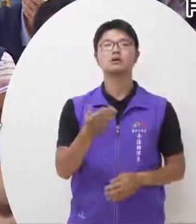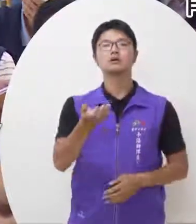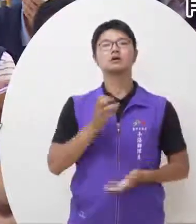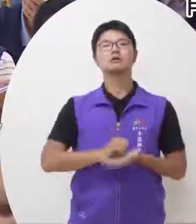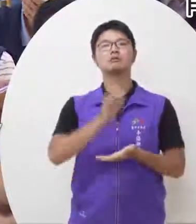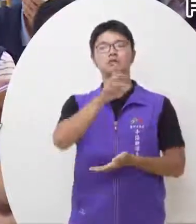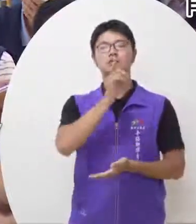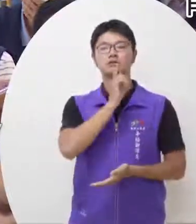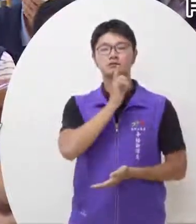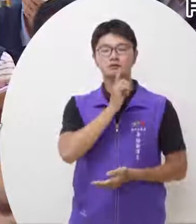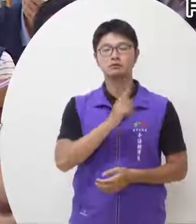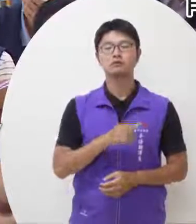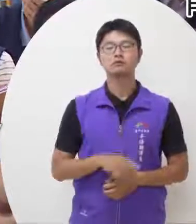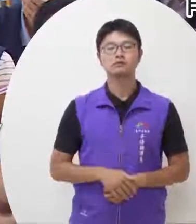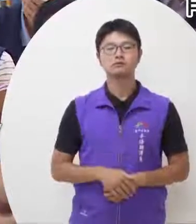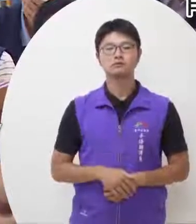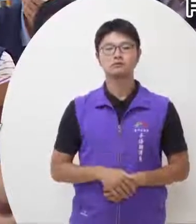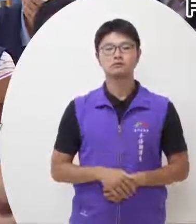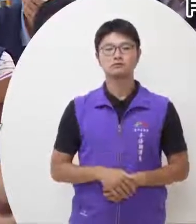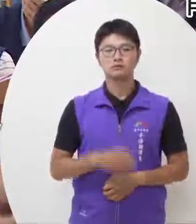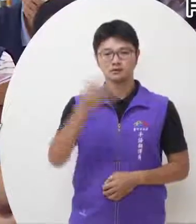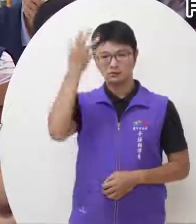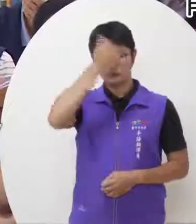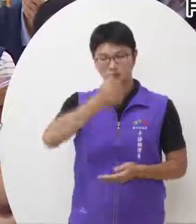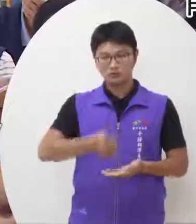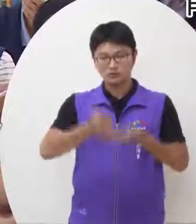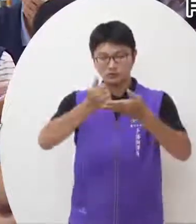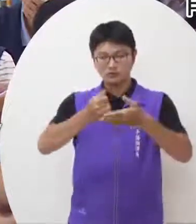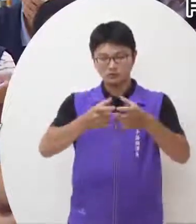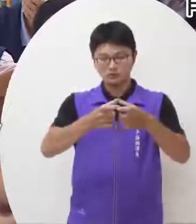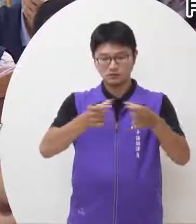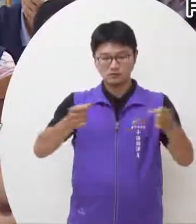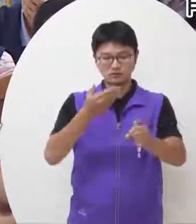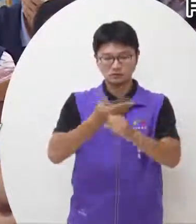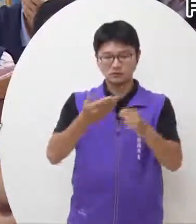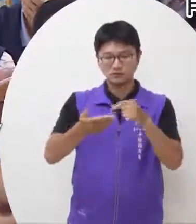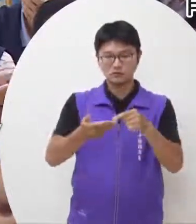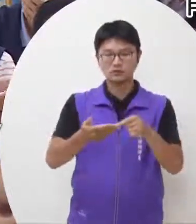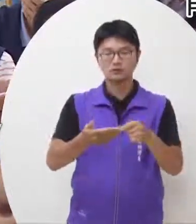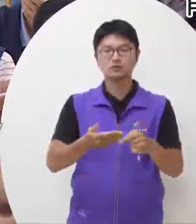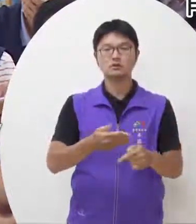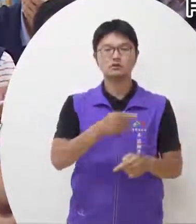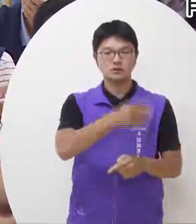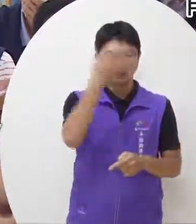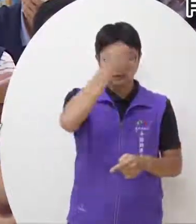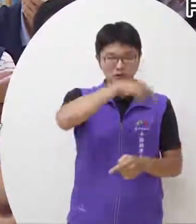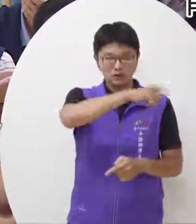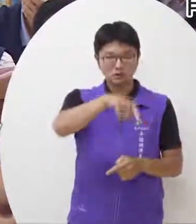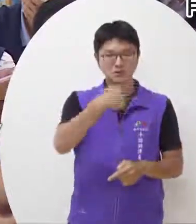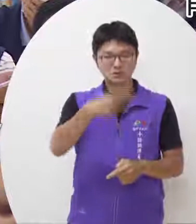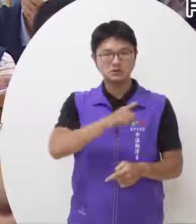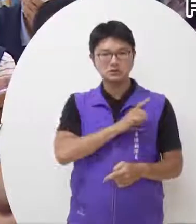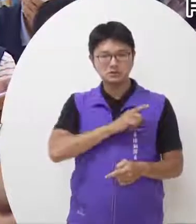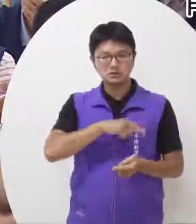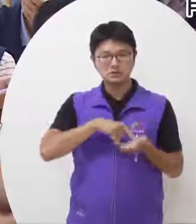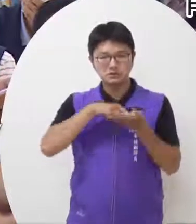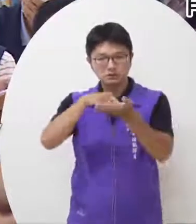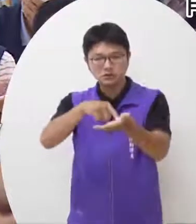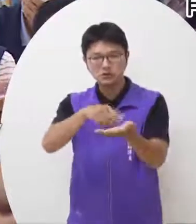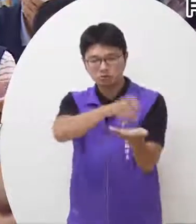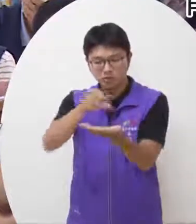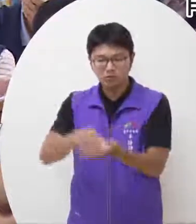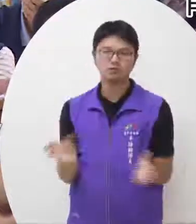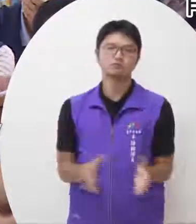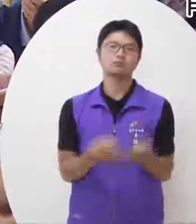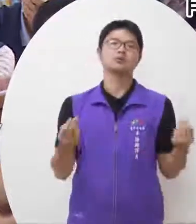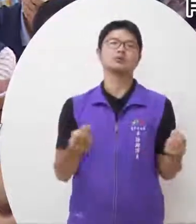告中跟大家说明过，敬老爱心卡的长者不用再到任何一个绑卡地点去，那